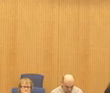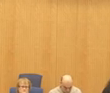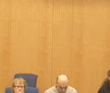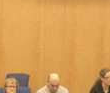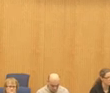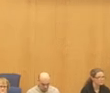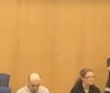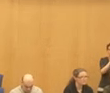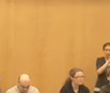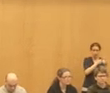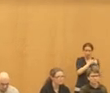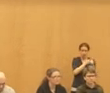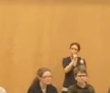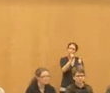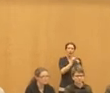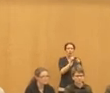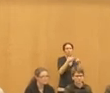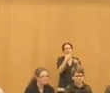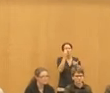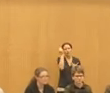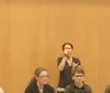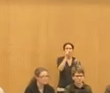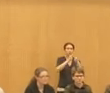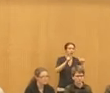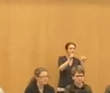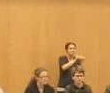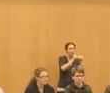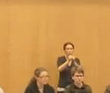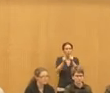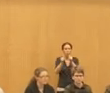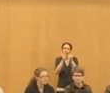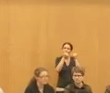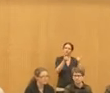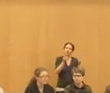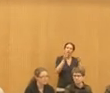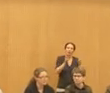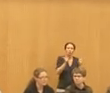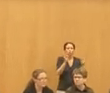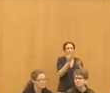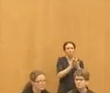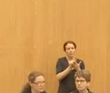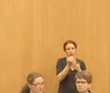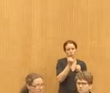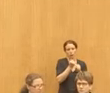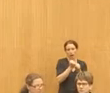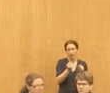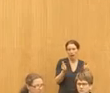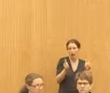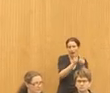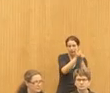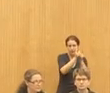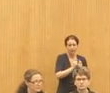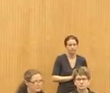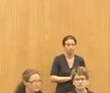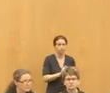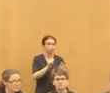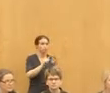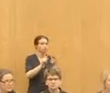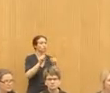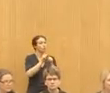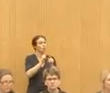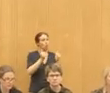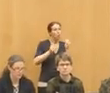lernt auch in dieser Qualifizierung verschiedene Methoden, wie man gute Bildungsarbeit macht. Und man geht auch schon in die Hochschulen und gibt